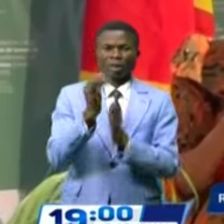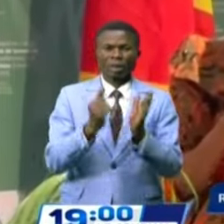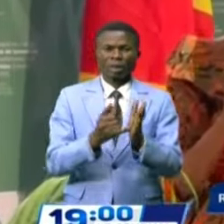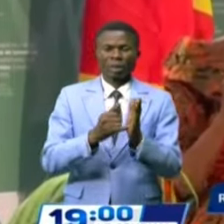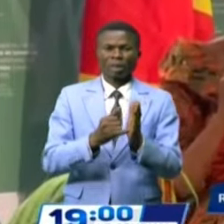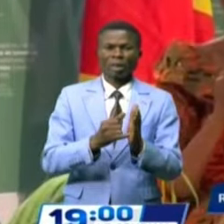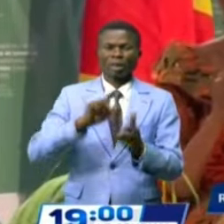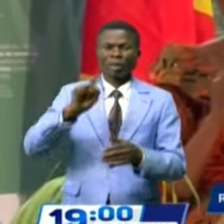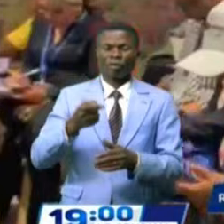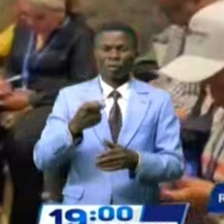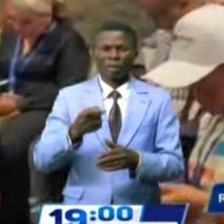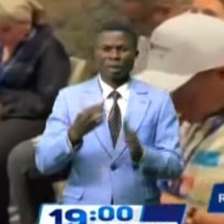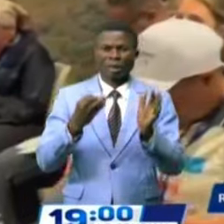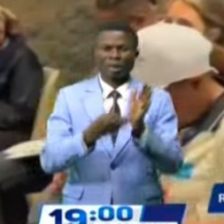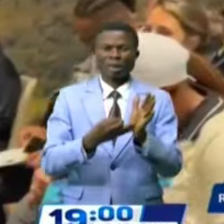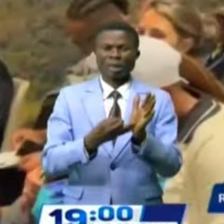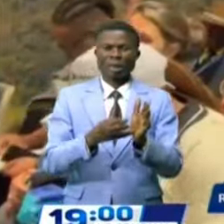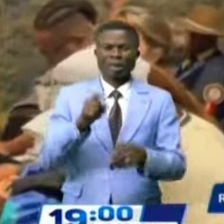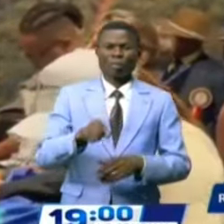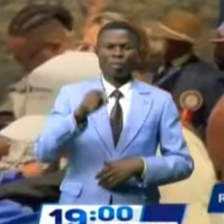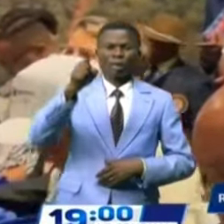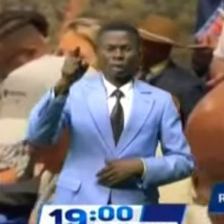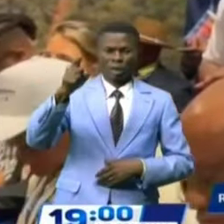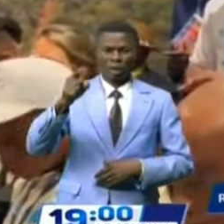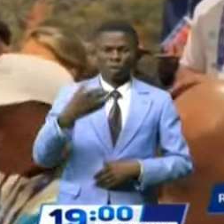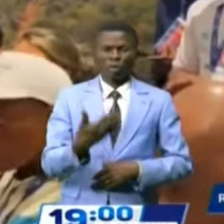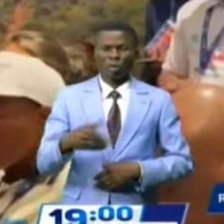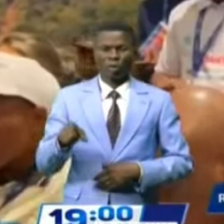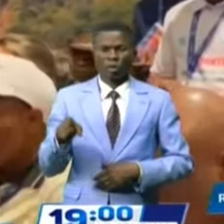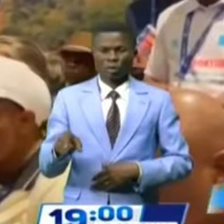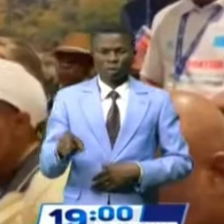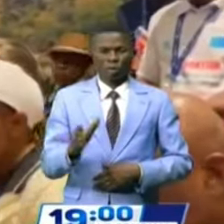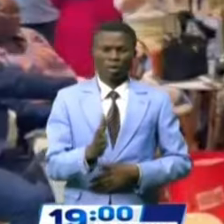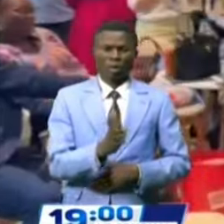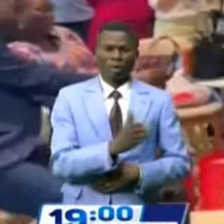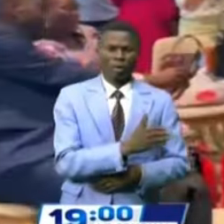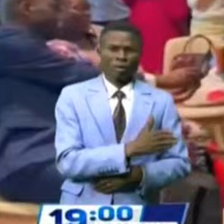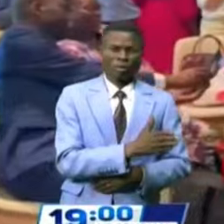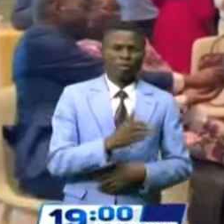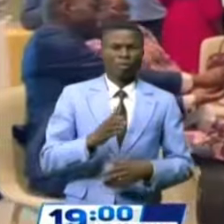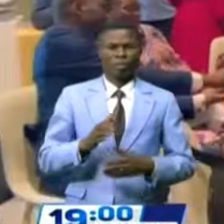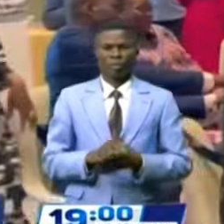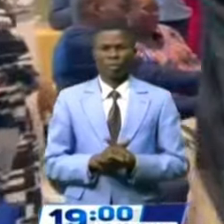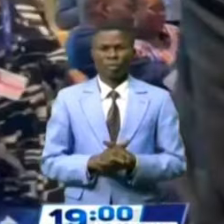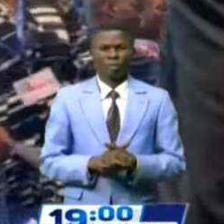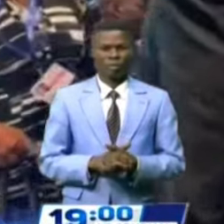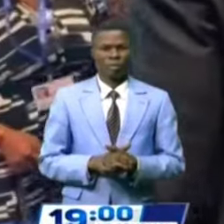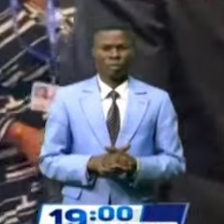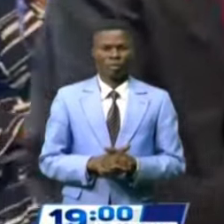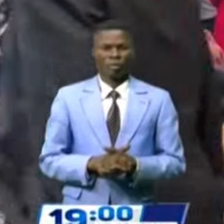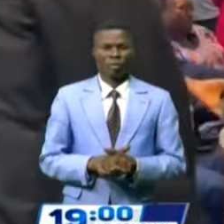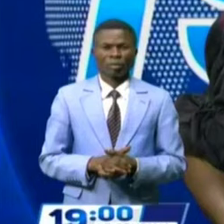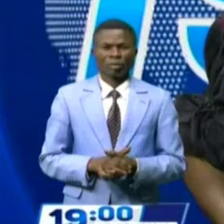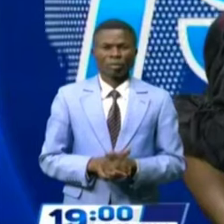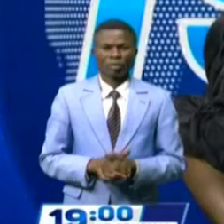16,7 millions d'hectares pouvant atteindre 6,5 mètres de profondeur par endroit.